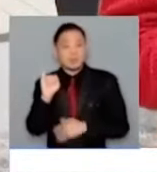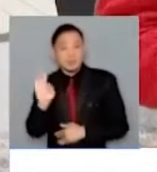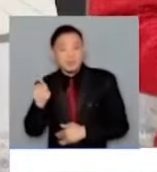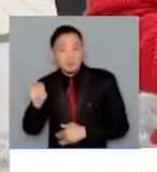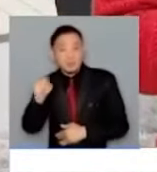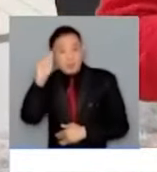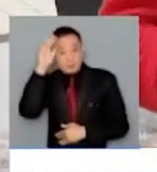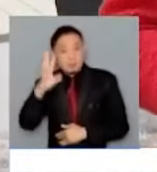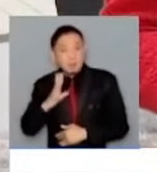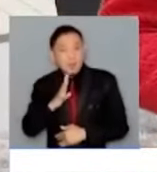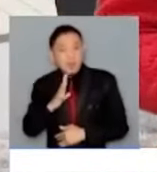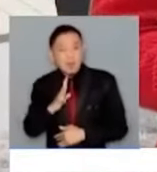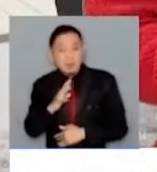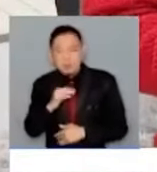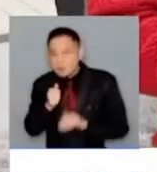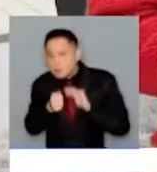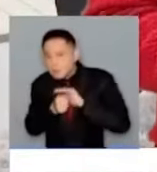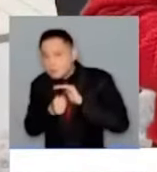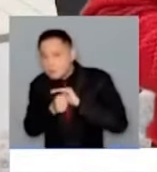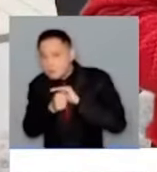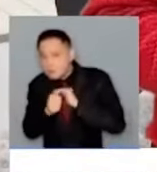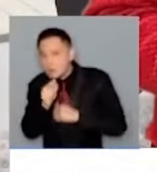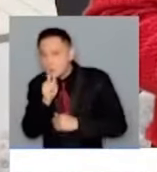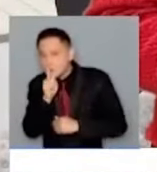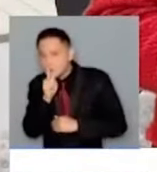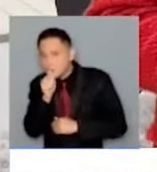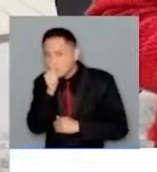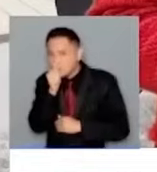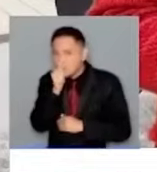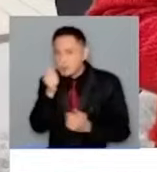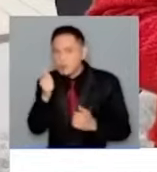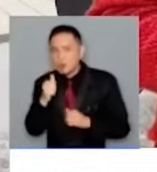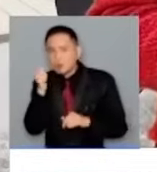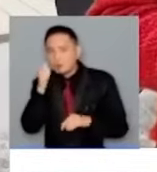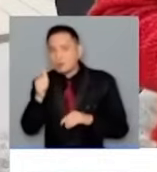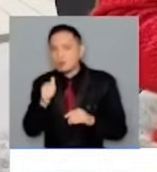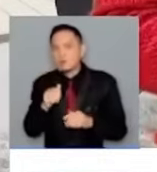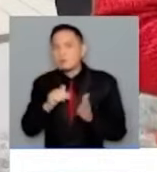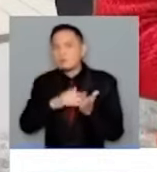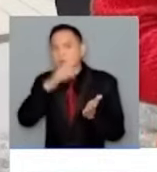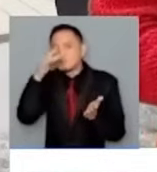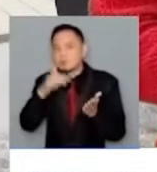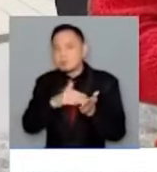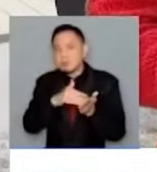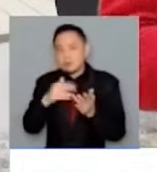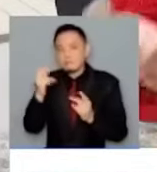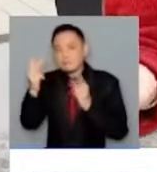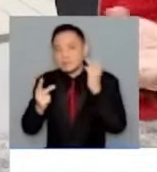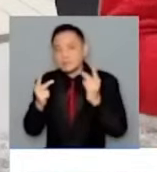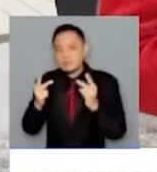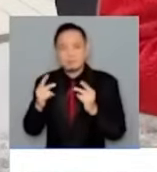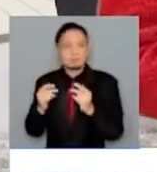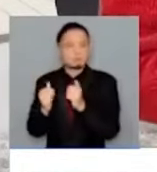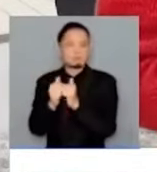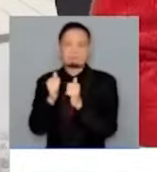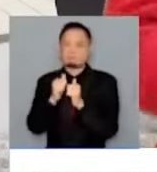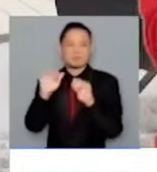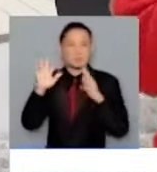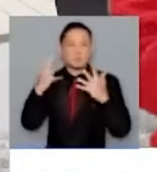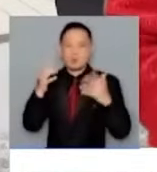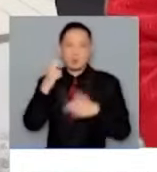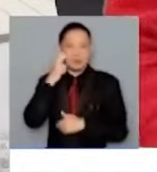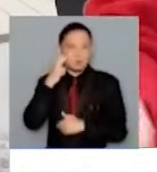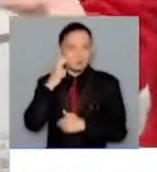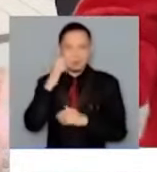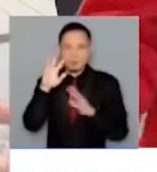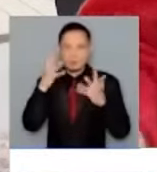kanyang kabit o ang kanyang mistress at binibisita lamang from time to time, wala siyang krimen na nagagawa sa ilalim ng batas natin.